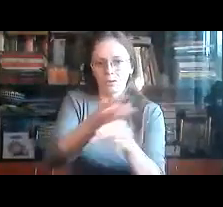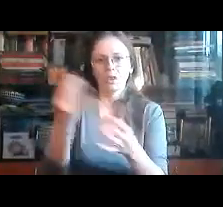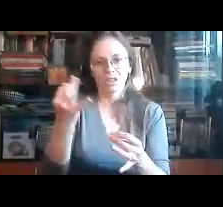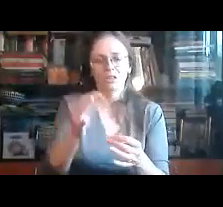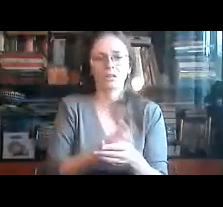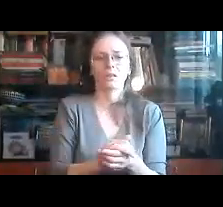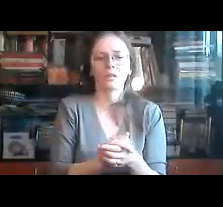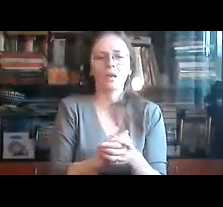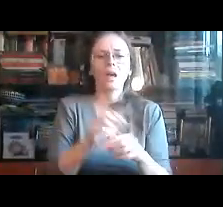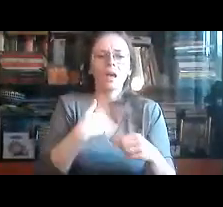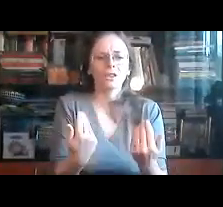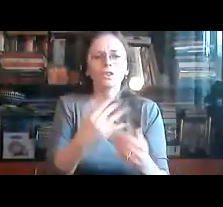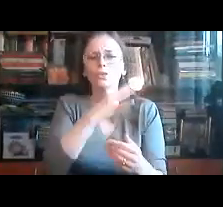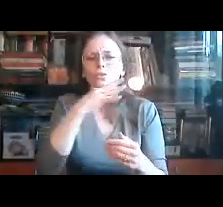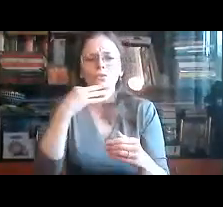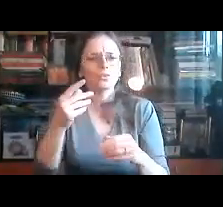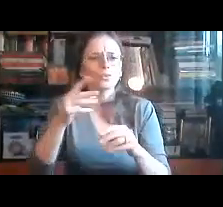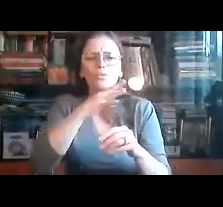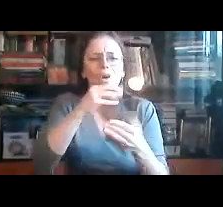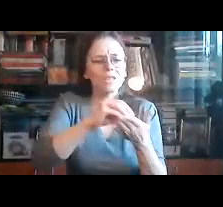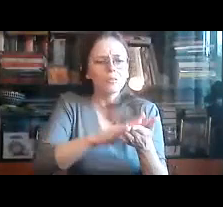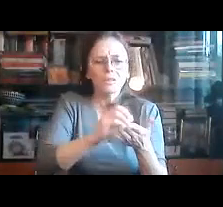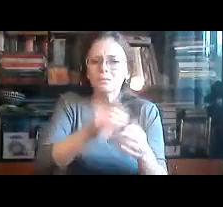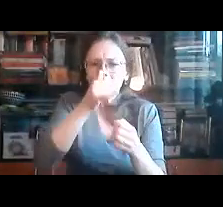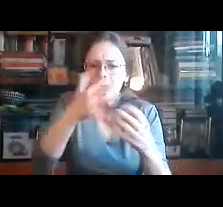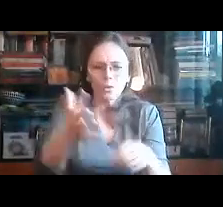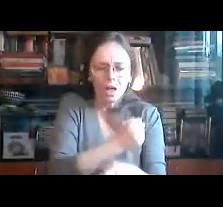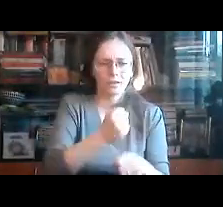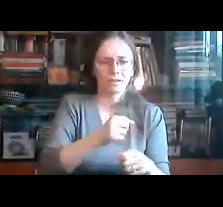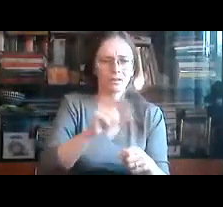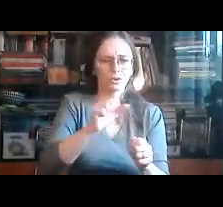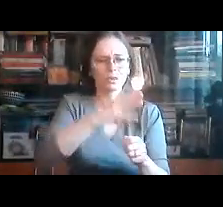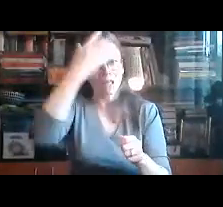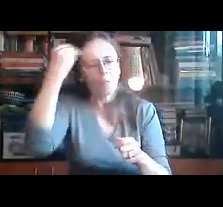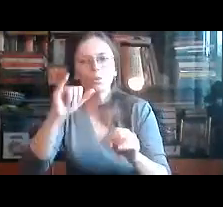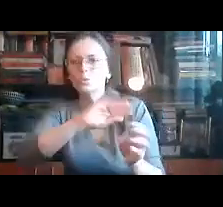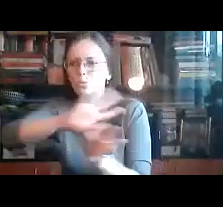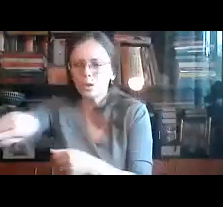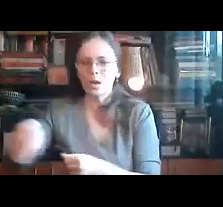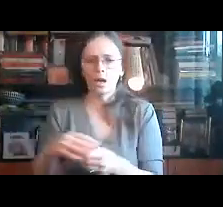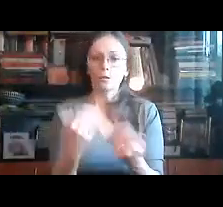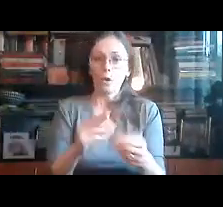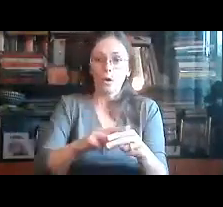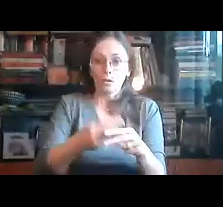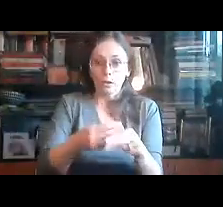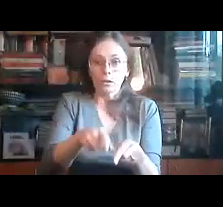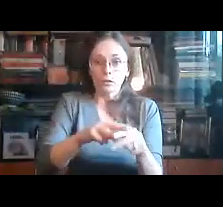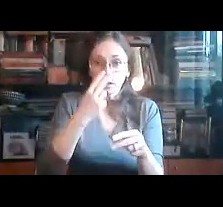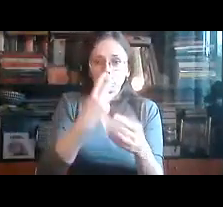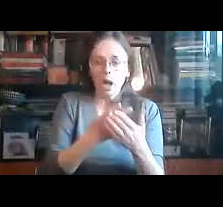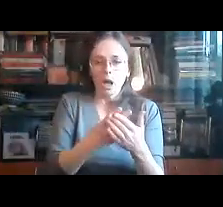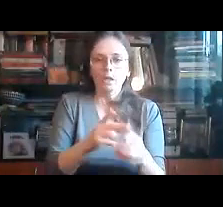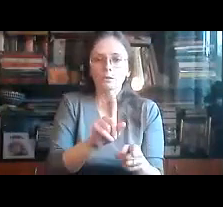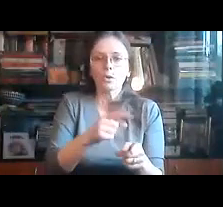они плохо записаны. Но вот эта ситуация, эта проблема сегодня пандемии показывает, что мы должны создать